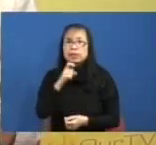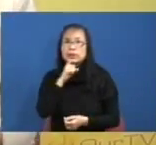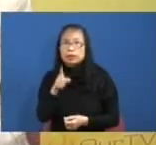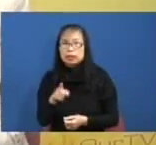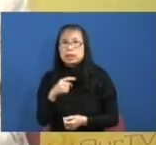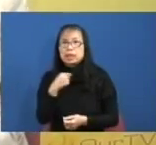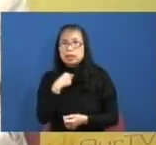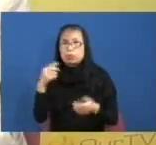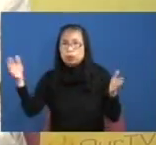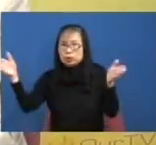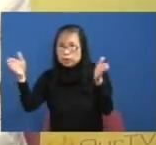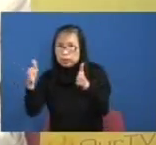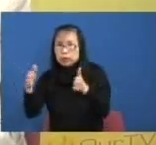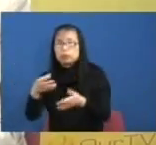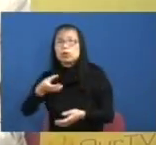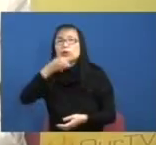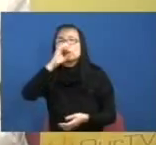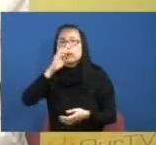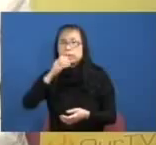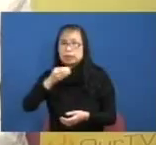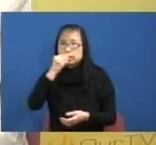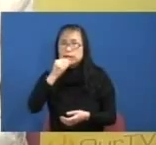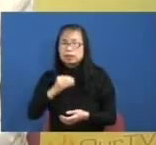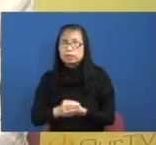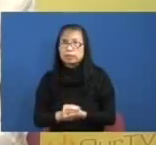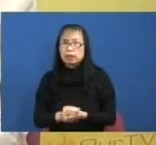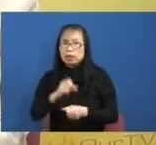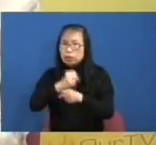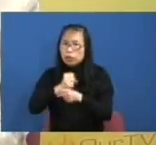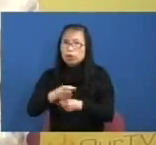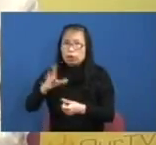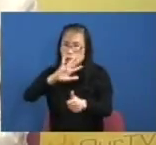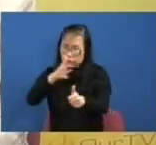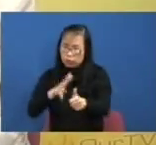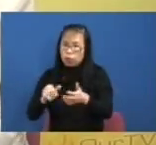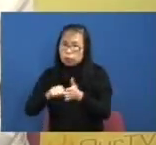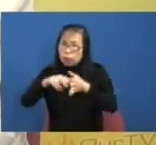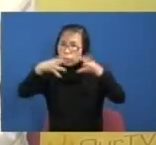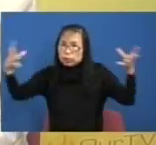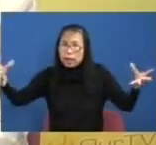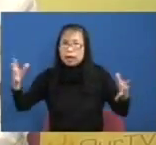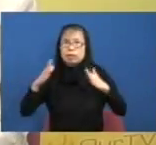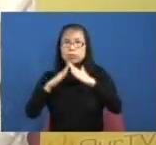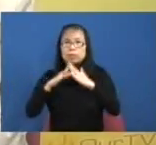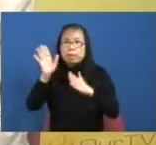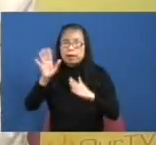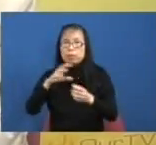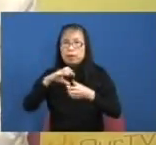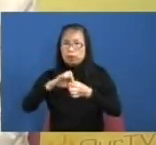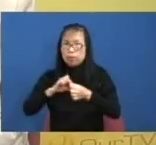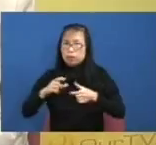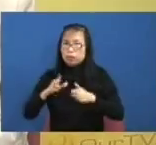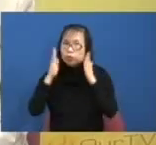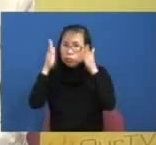都應該係集中翻喺啲飲食業嗰邊，即係個範疇多啲，因為其實嗰個影響都幾大。不是話住宅不關注啊，即係但係佢嗰